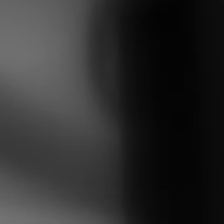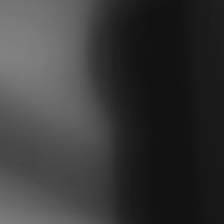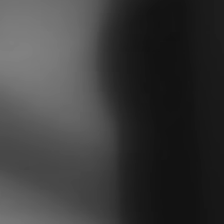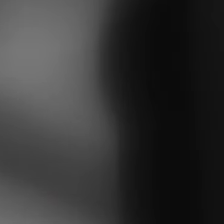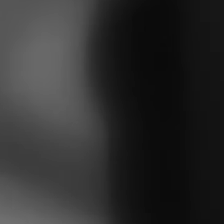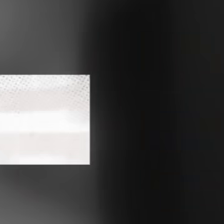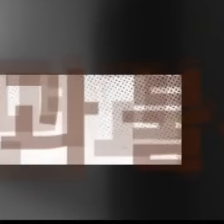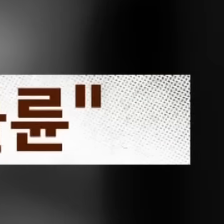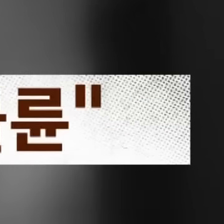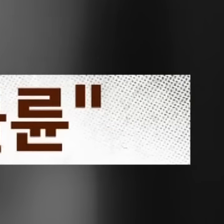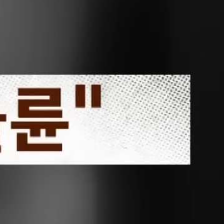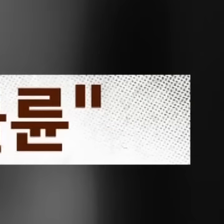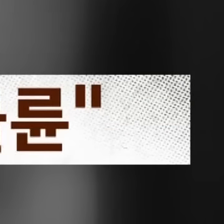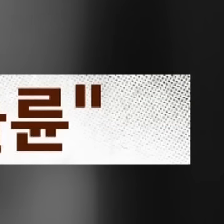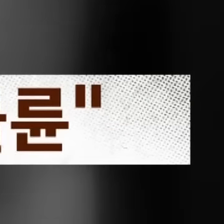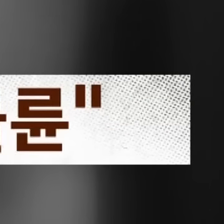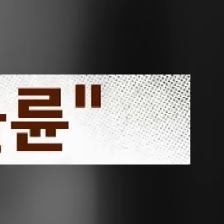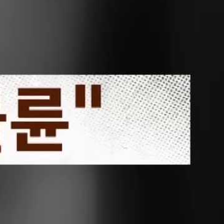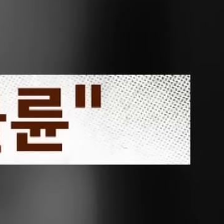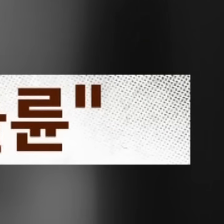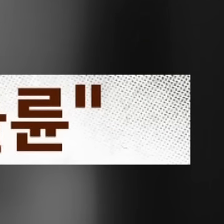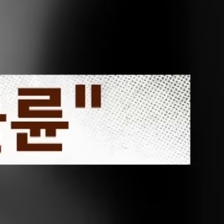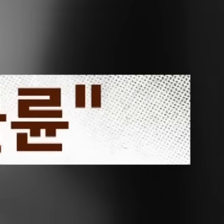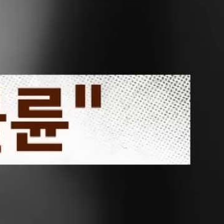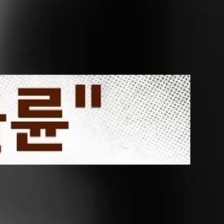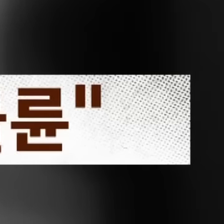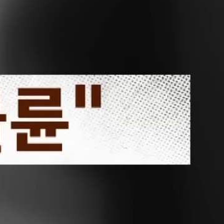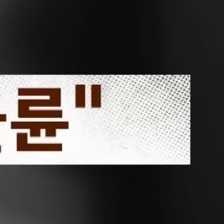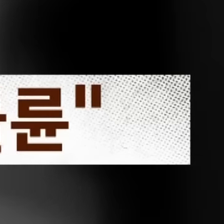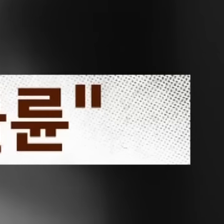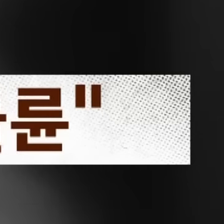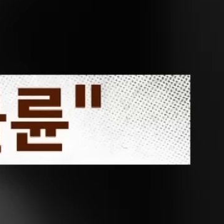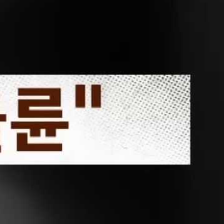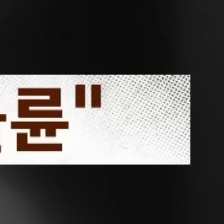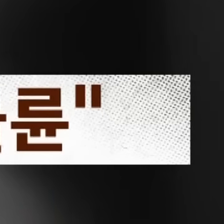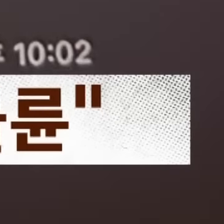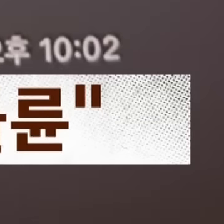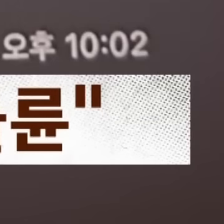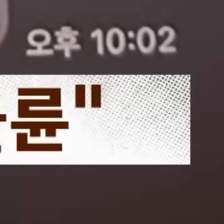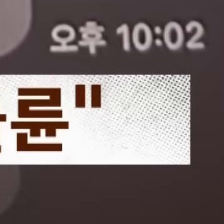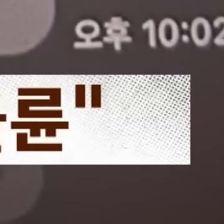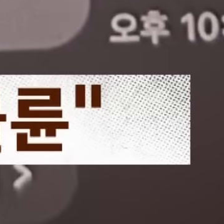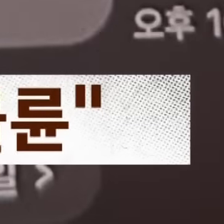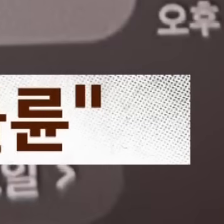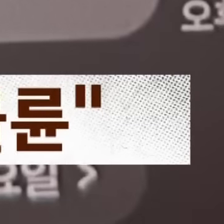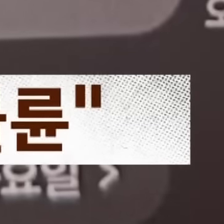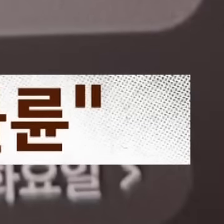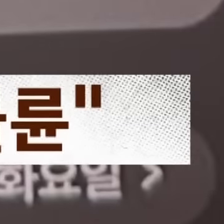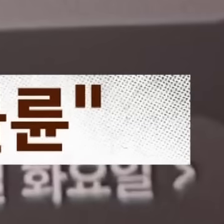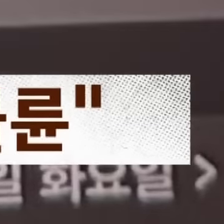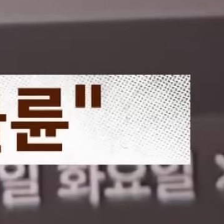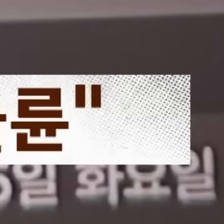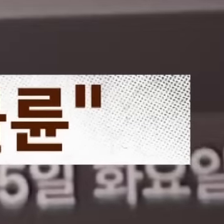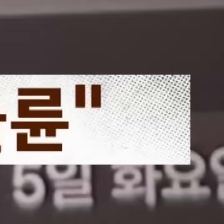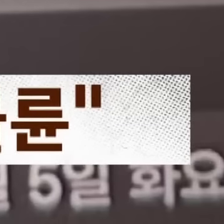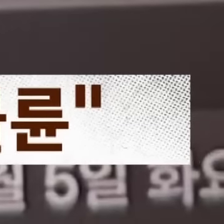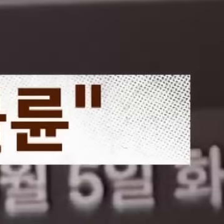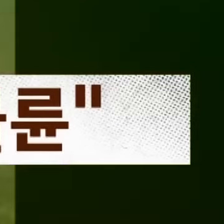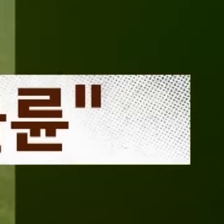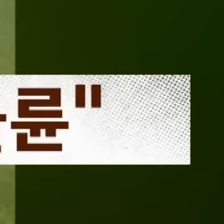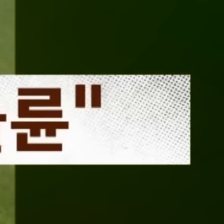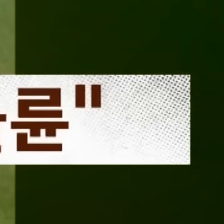20대 여성 골프선수와 코치인 남편이 불륜을 저질렀다는 제보가 들어왔습니다. 아내가 출산을 앞둔 상태에서도 두